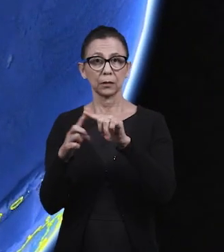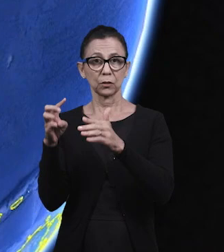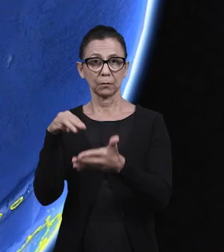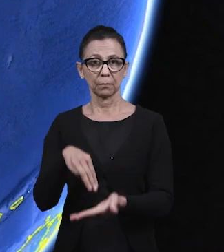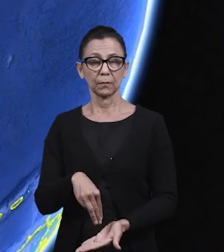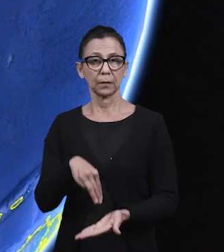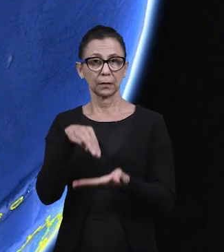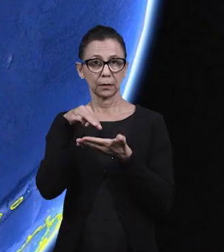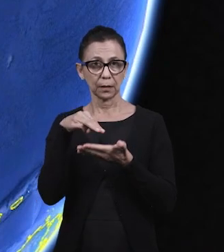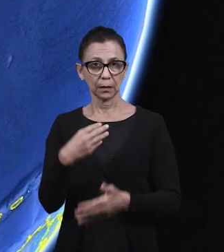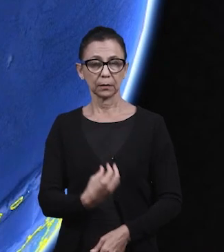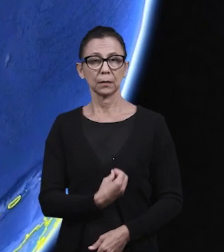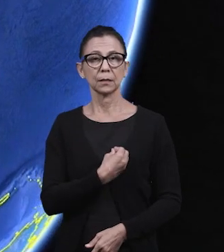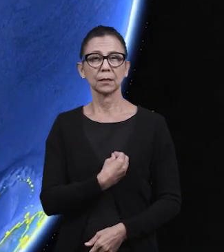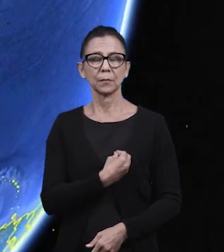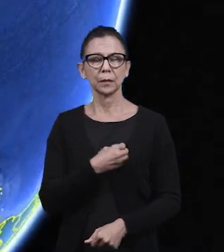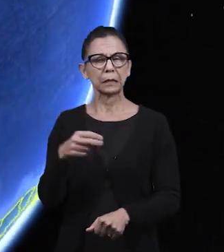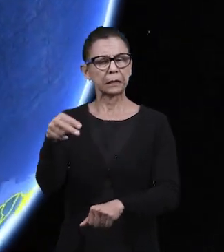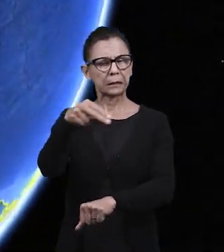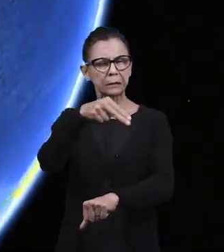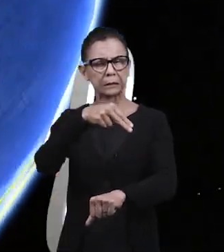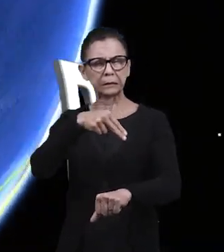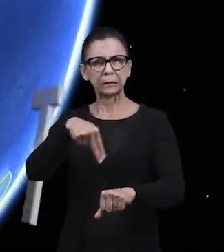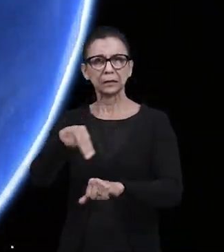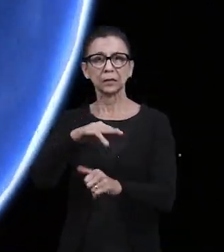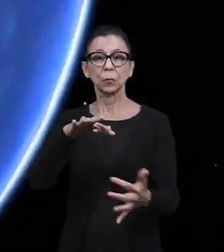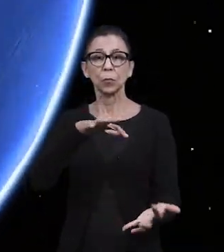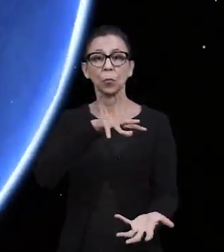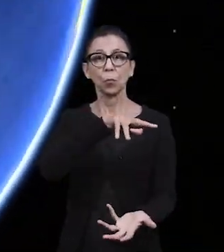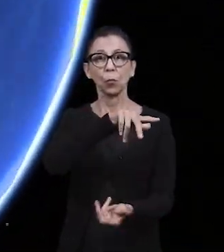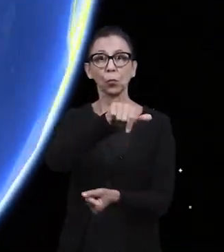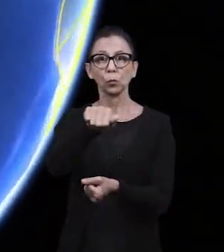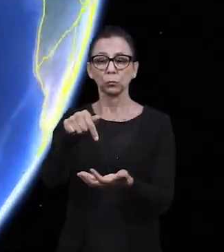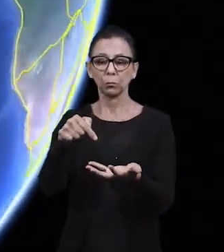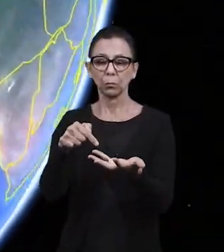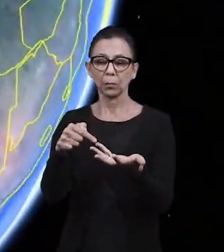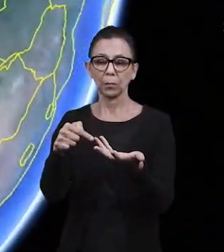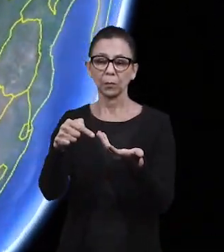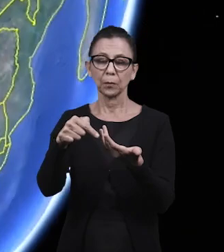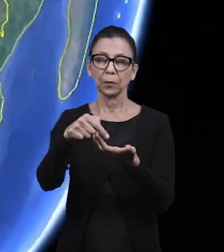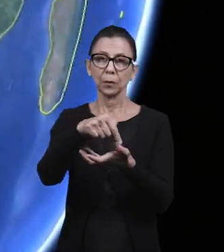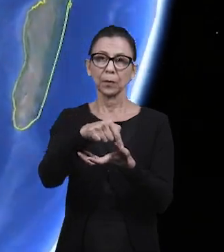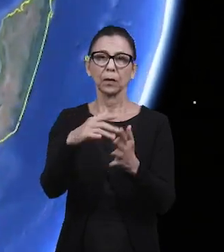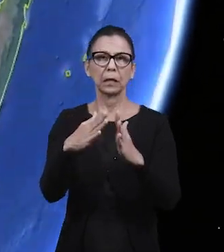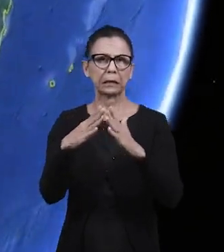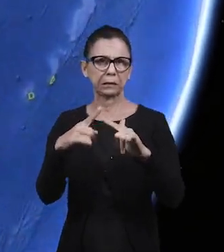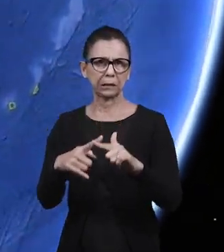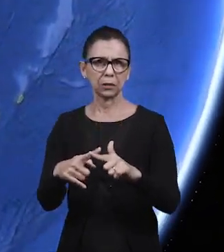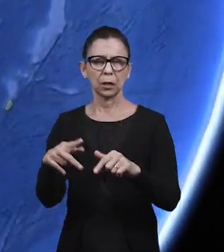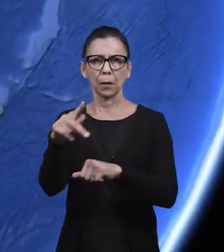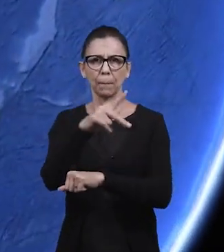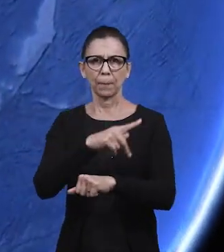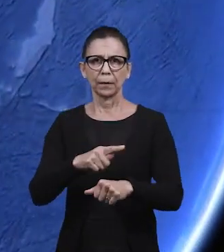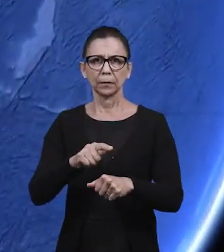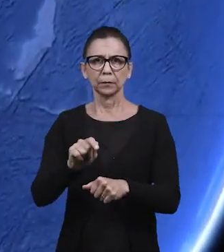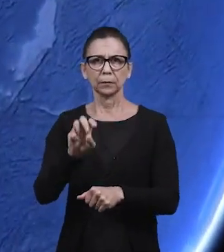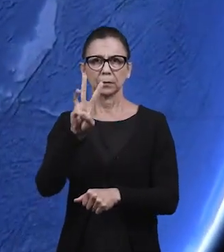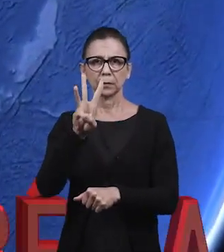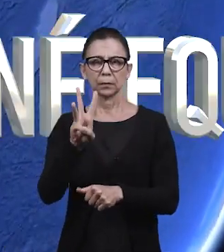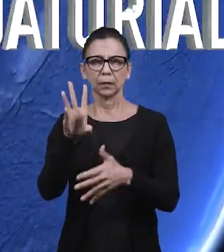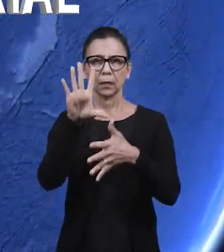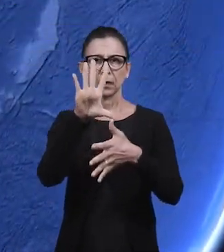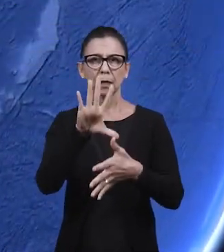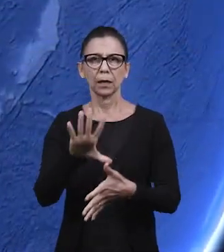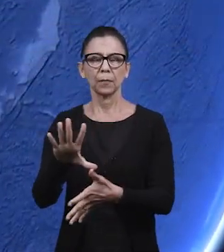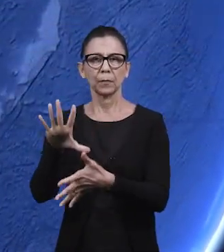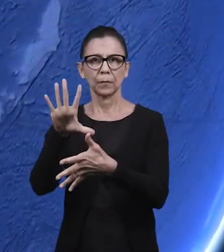L'Église chrétienne Maranatha est présente dans des nations de tous les continents de la planète. Des églises des pays dont les trois